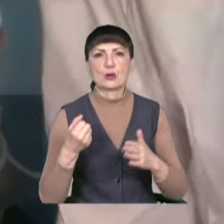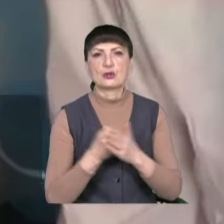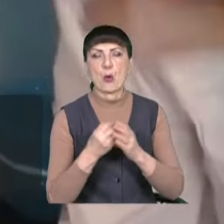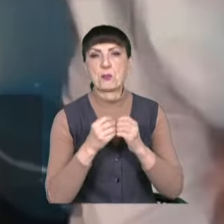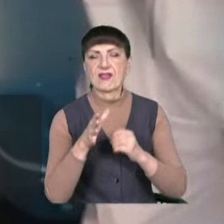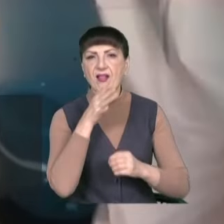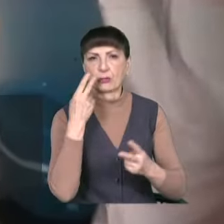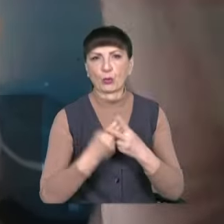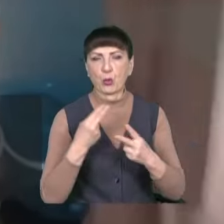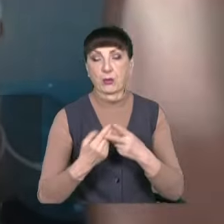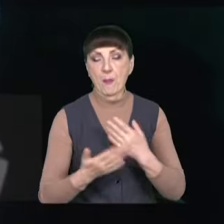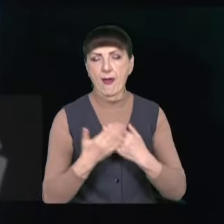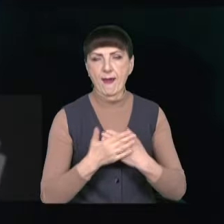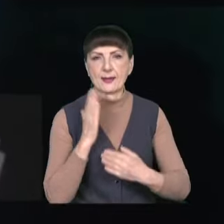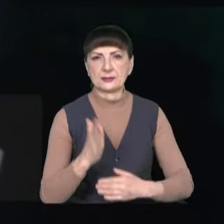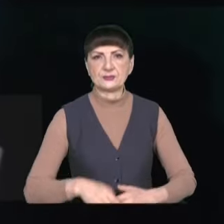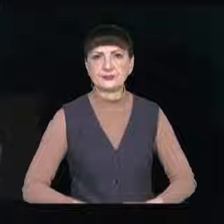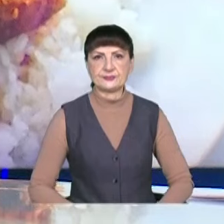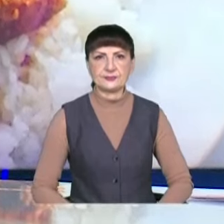15 лет лишения свободы.